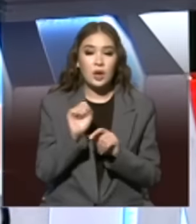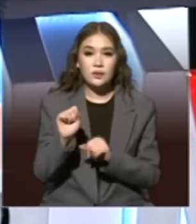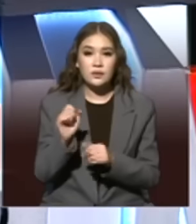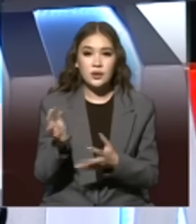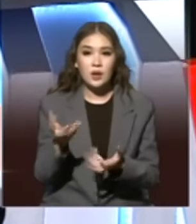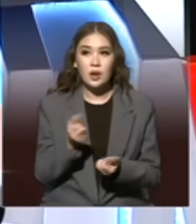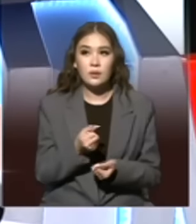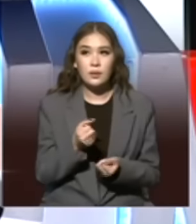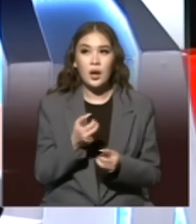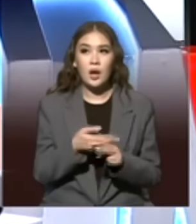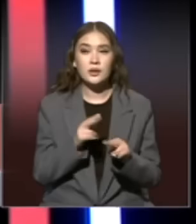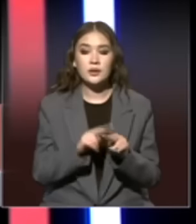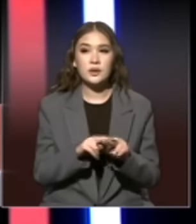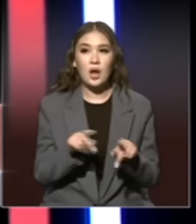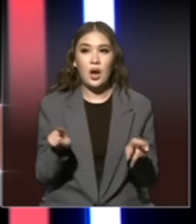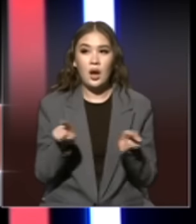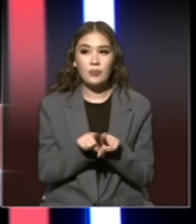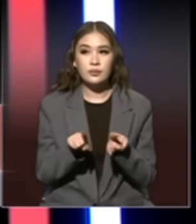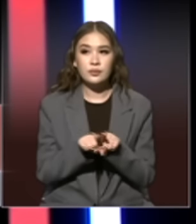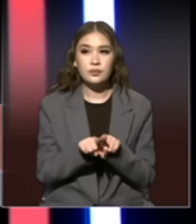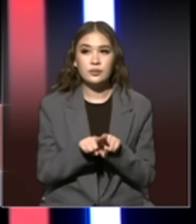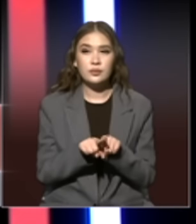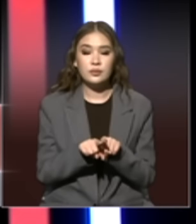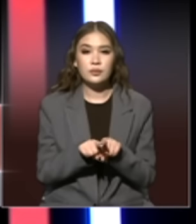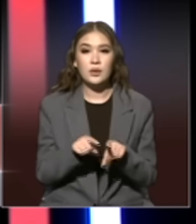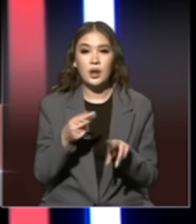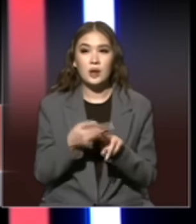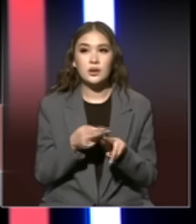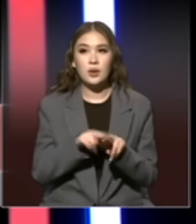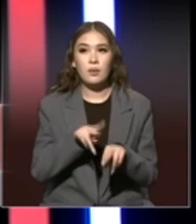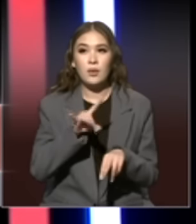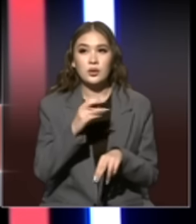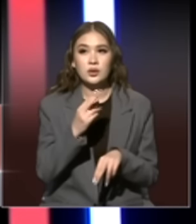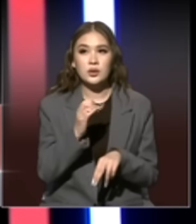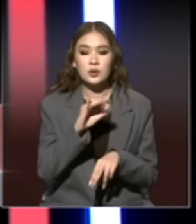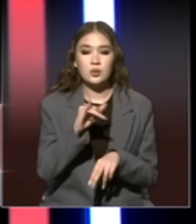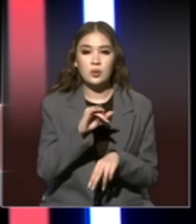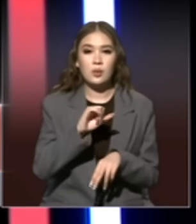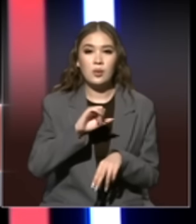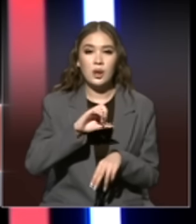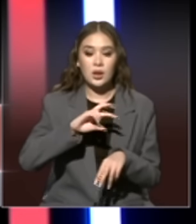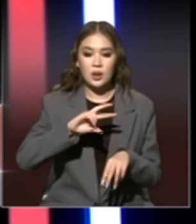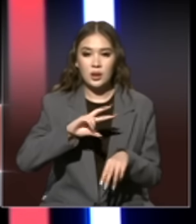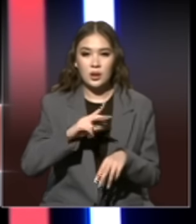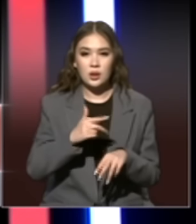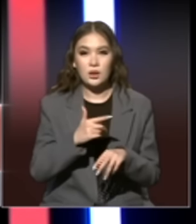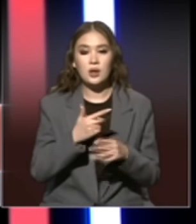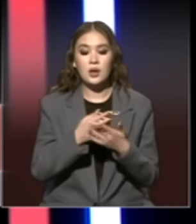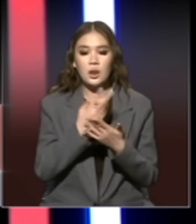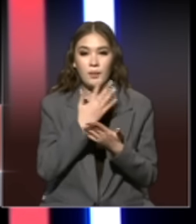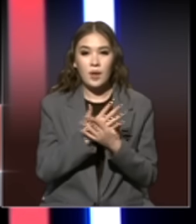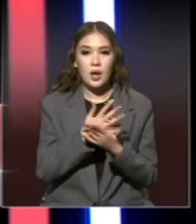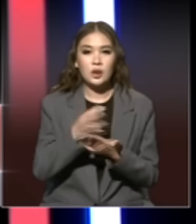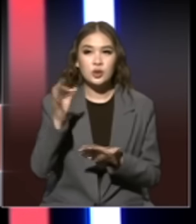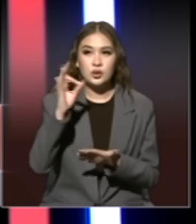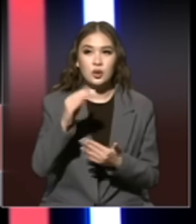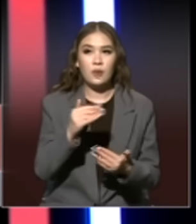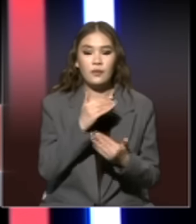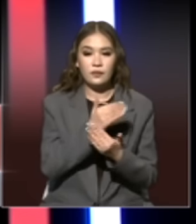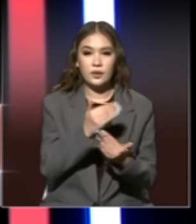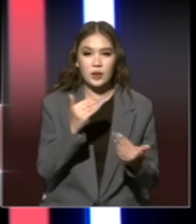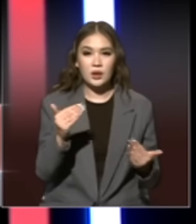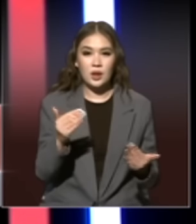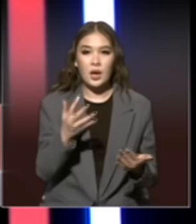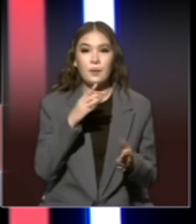олар адвокат дегенмен, шын мәнінде олар осы процессуалдық қылмыстық іс бойынша бұлар жәбірленушінің өкілдері.